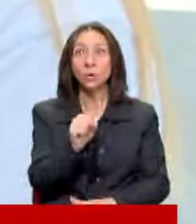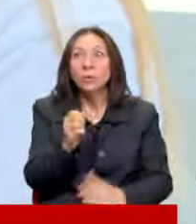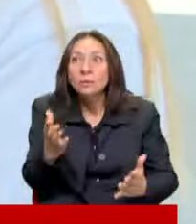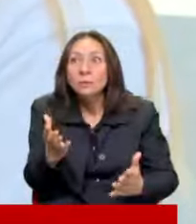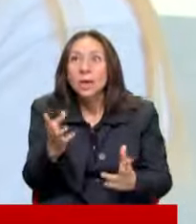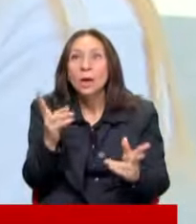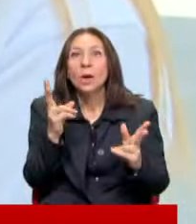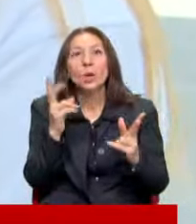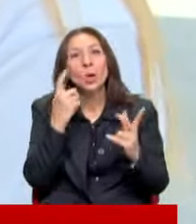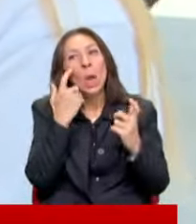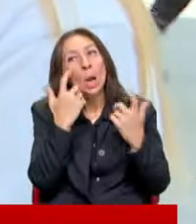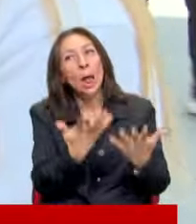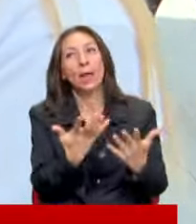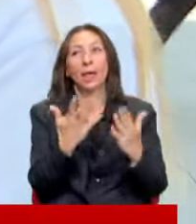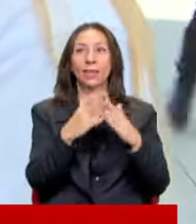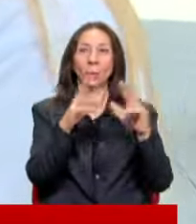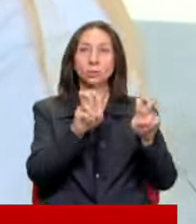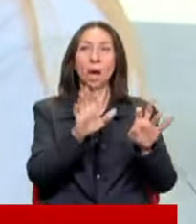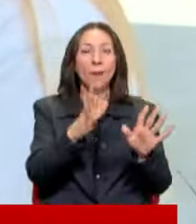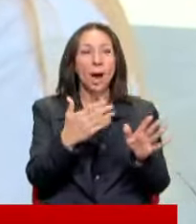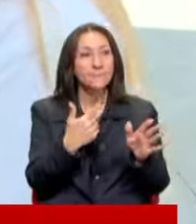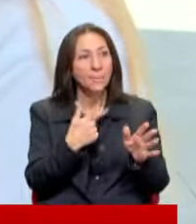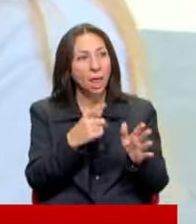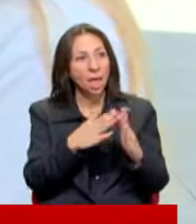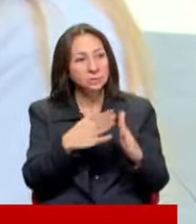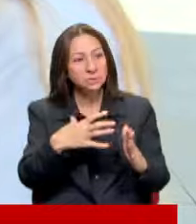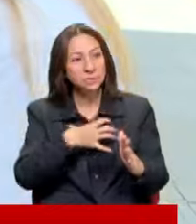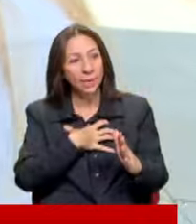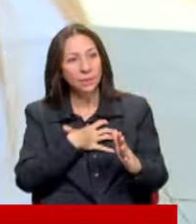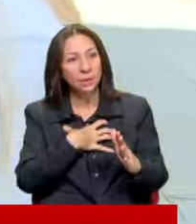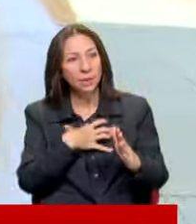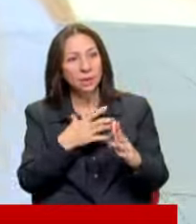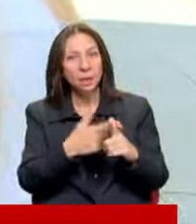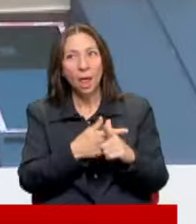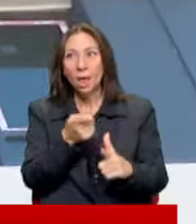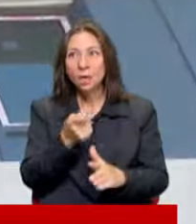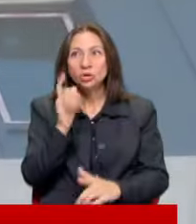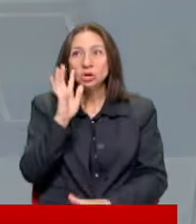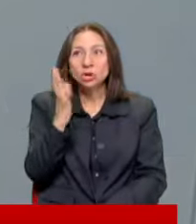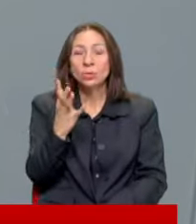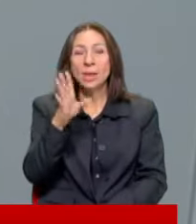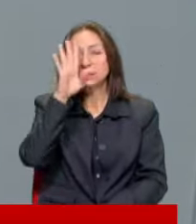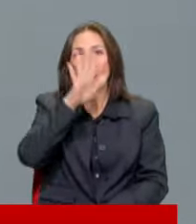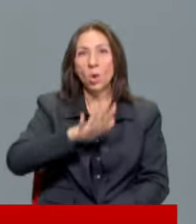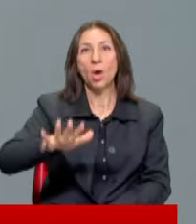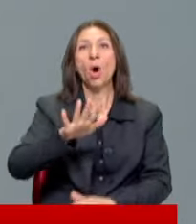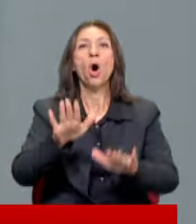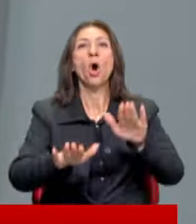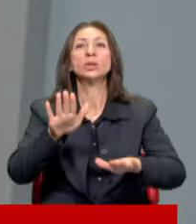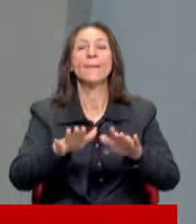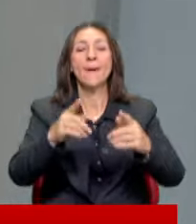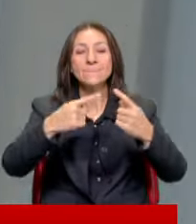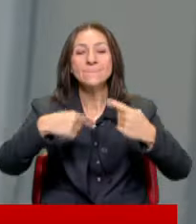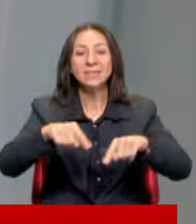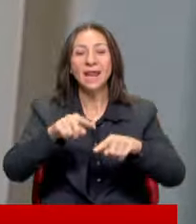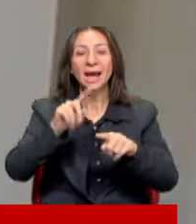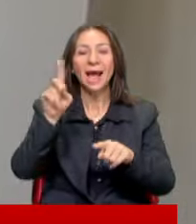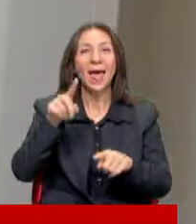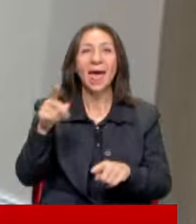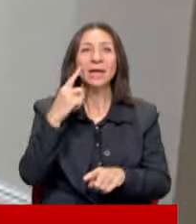Tabii ki güle güle otursunlar ama ben orada ev sahibinin verdiği kiraya şaşırıyorum İstanbul genelinde ortalama metrekare fiyatı